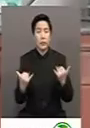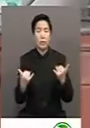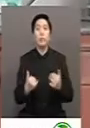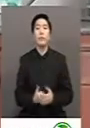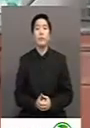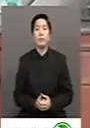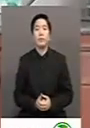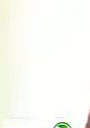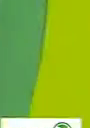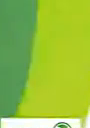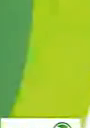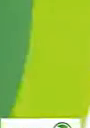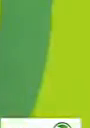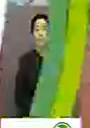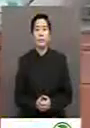ค่ะ